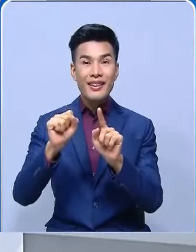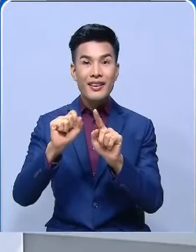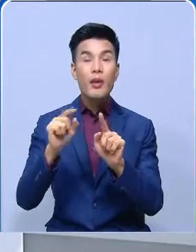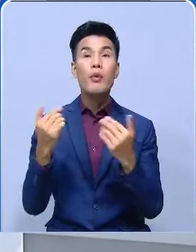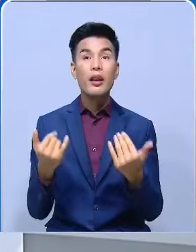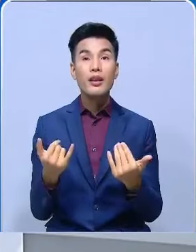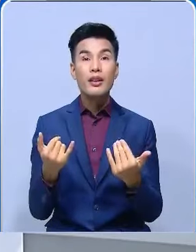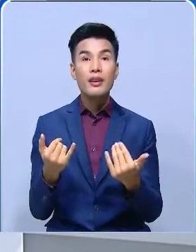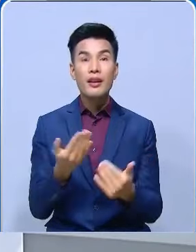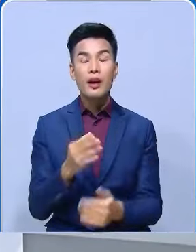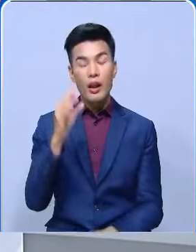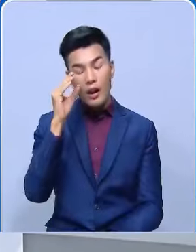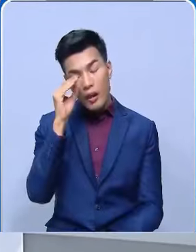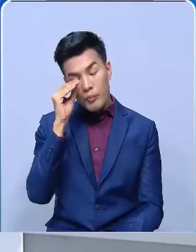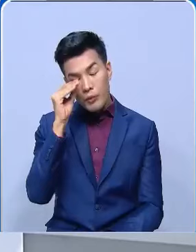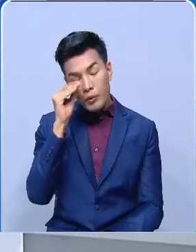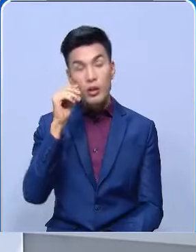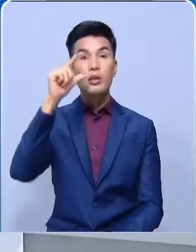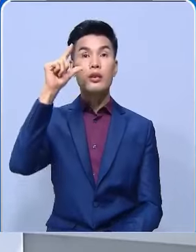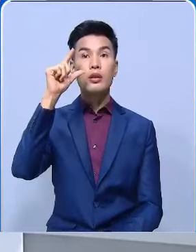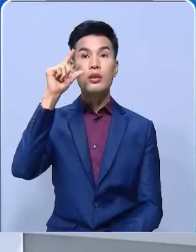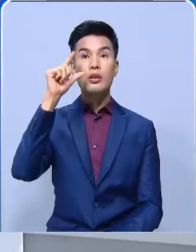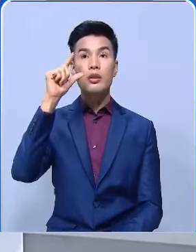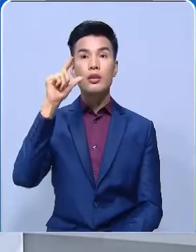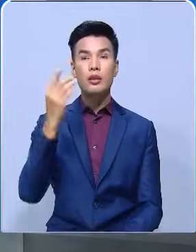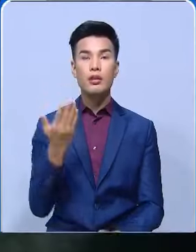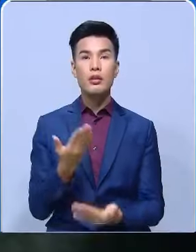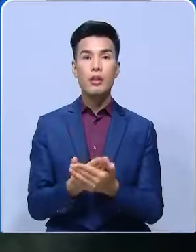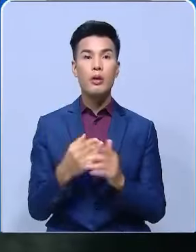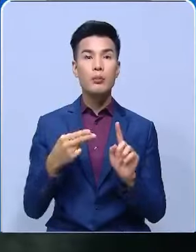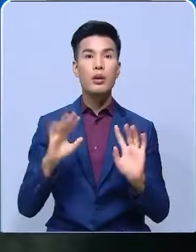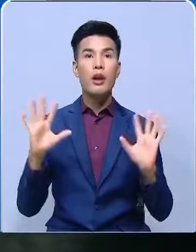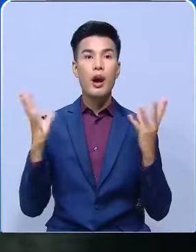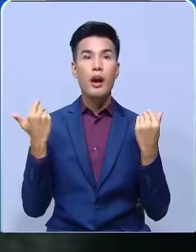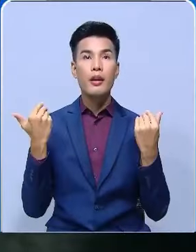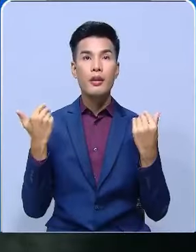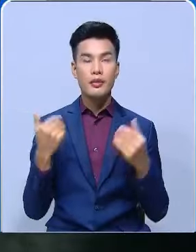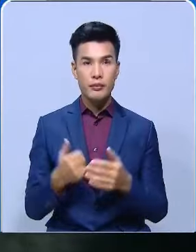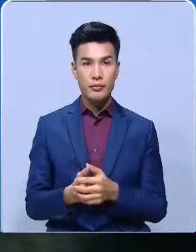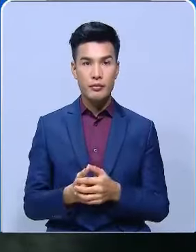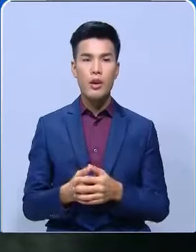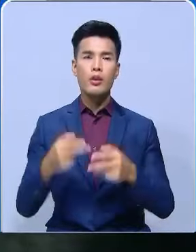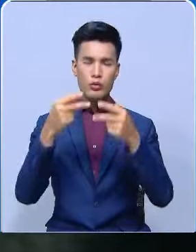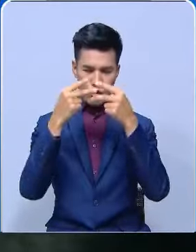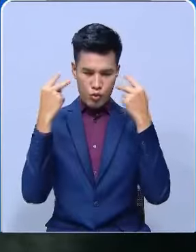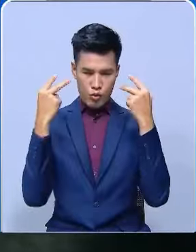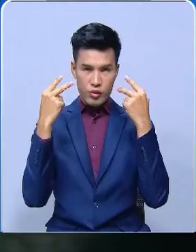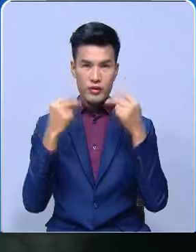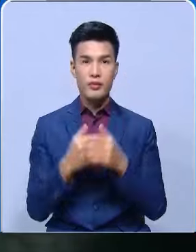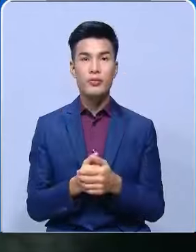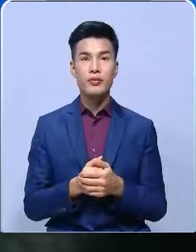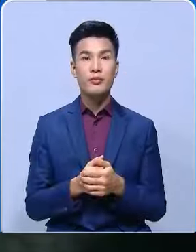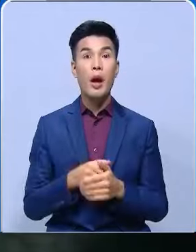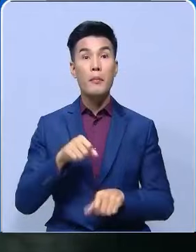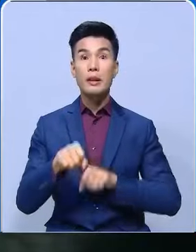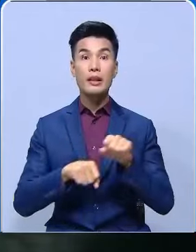ขึ้นหลับไปอยู่ดีๆตื่นมาอีกทีเงินหมื่นหายไปเลยนะคะ ก็โจรมาอีกแล้วสิ คะ ป ั่ นจักรยาน